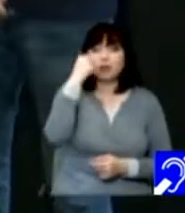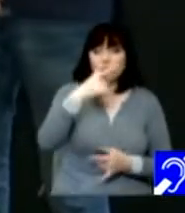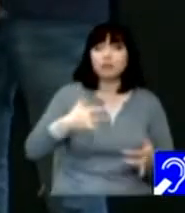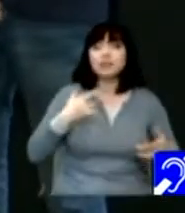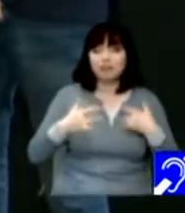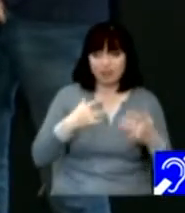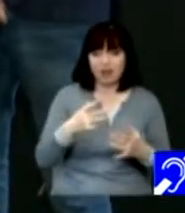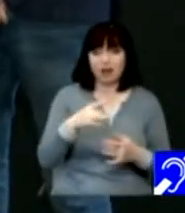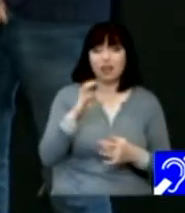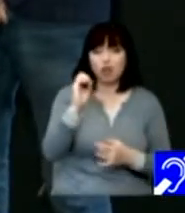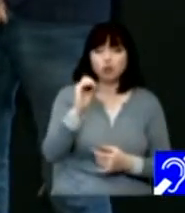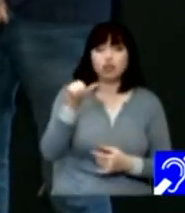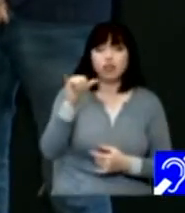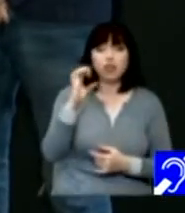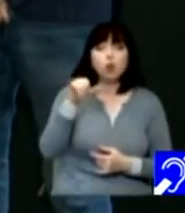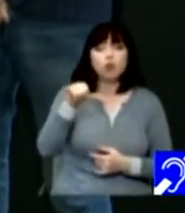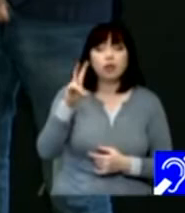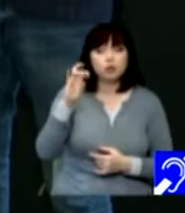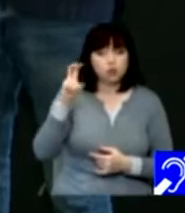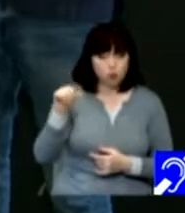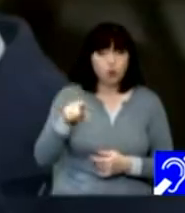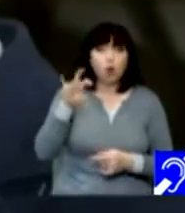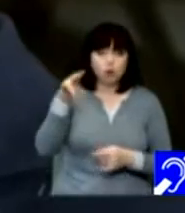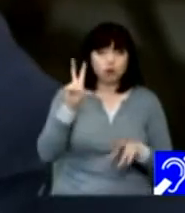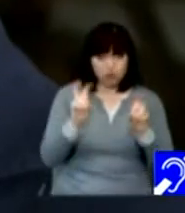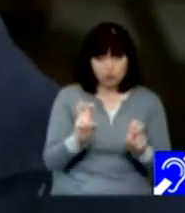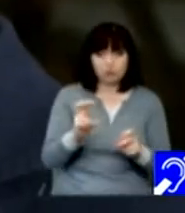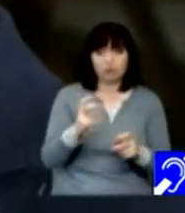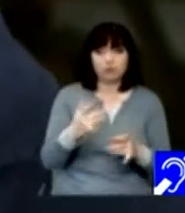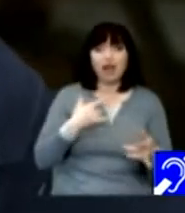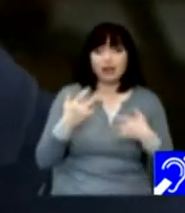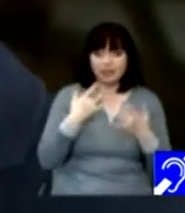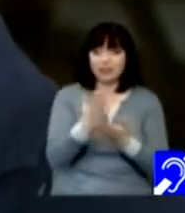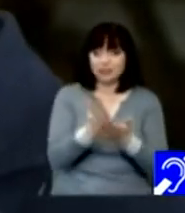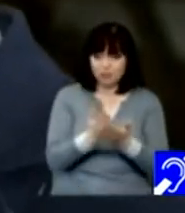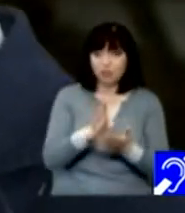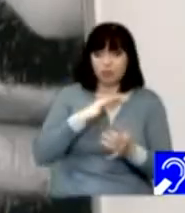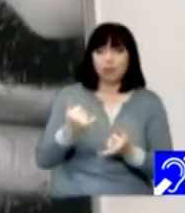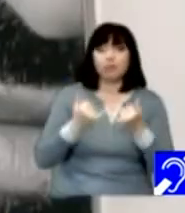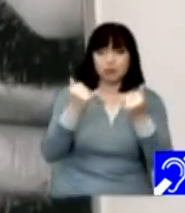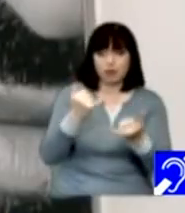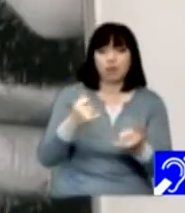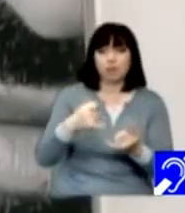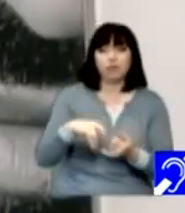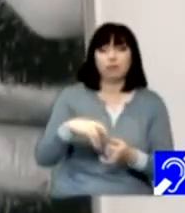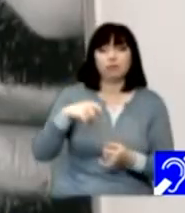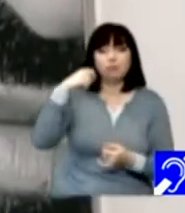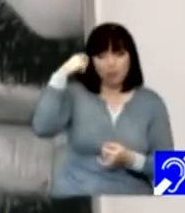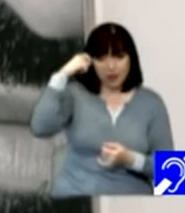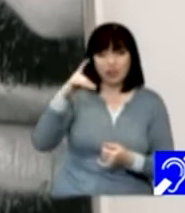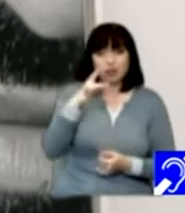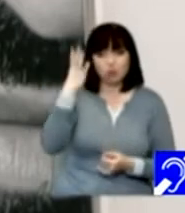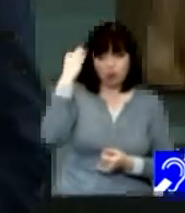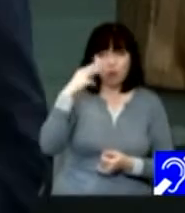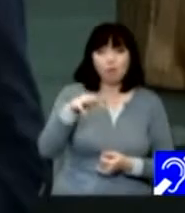la Teatrul Național Eugen Ionesco din Chișinău. Titlul de artist emerit al Republicii Moldova i-a fost oferit de președintele Republicii Moldova,